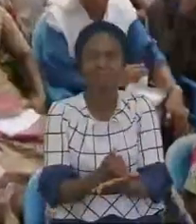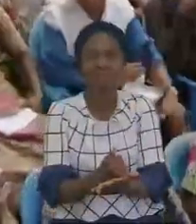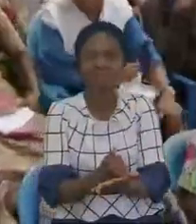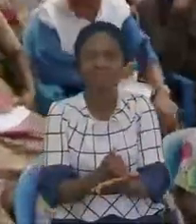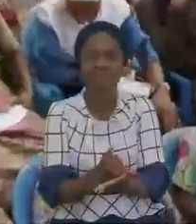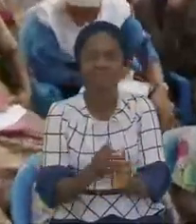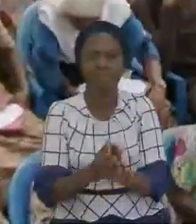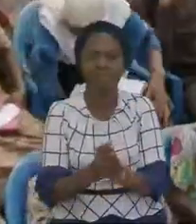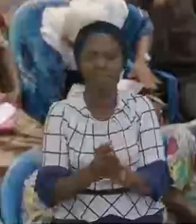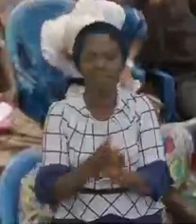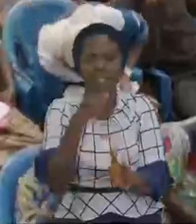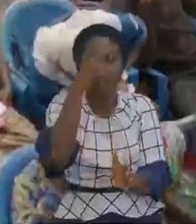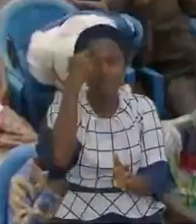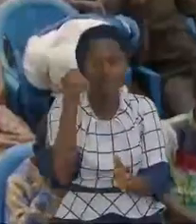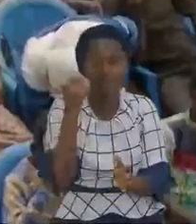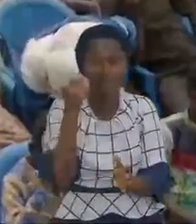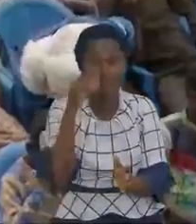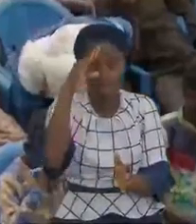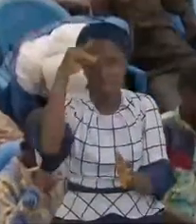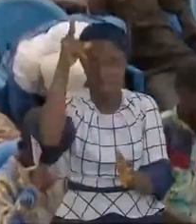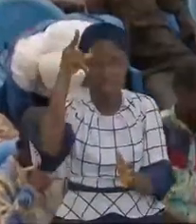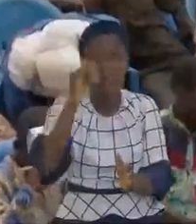Parce qu'il est le seul libérateur.